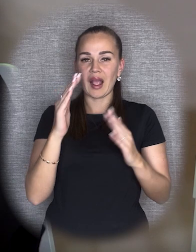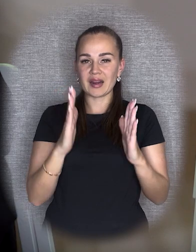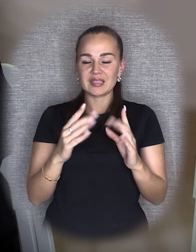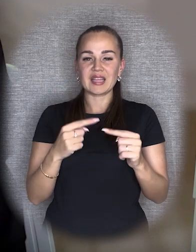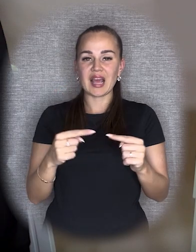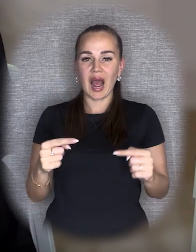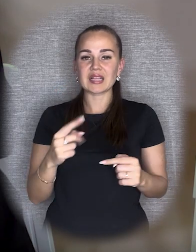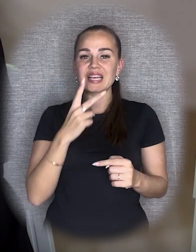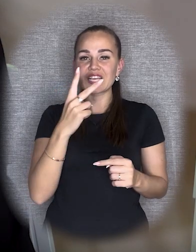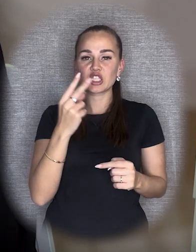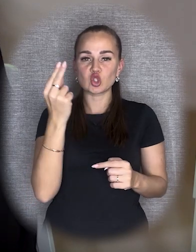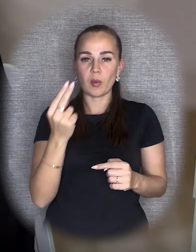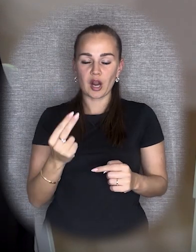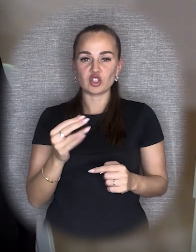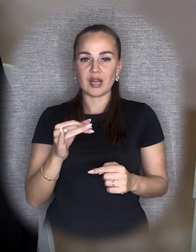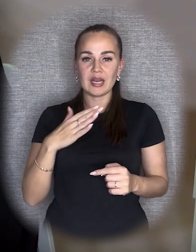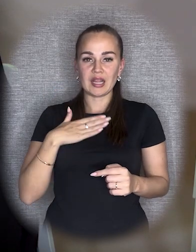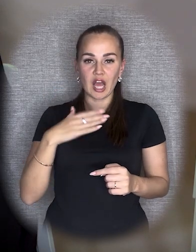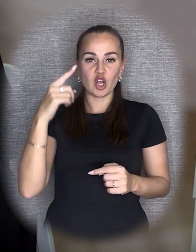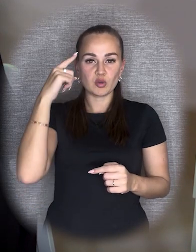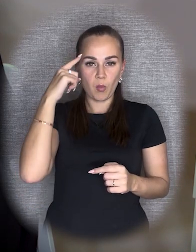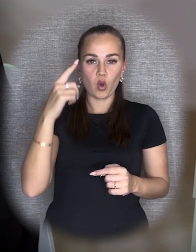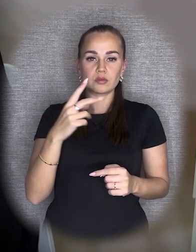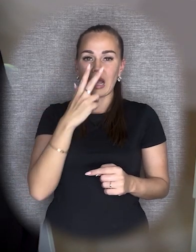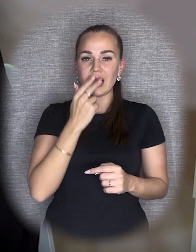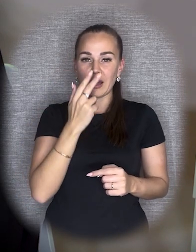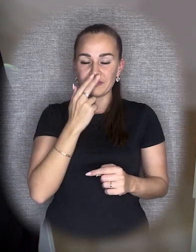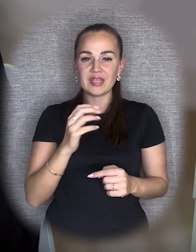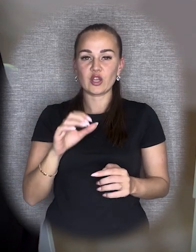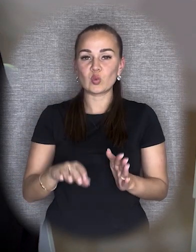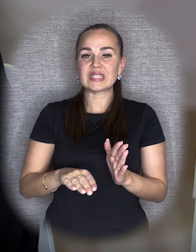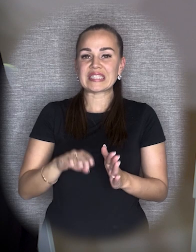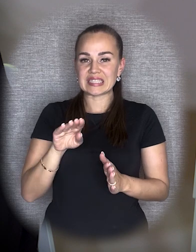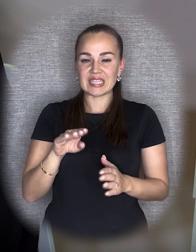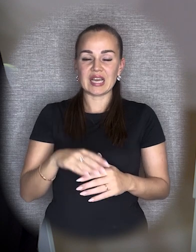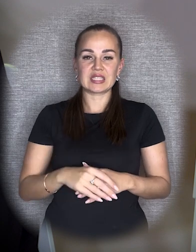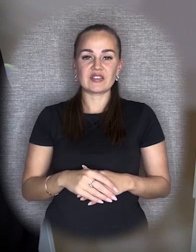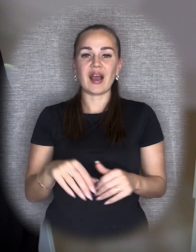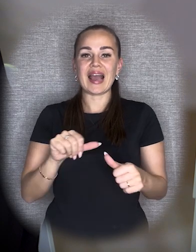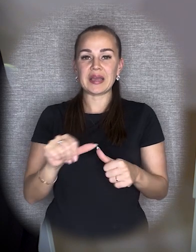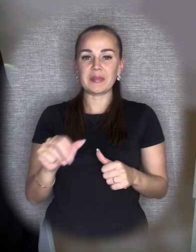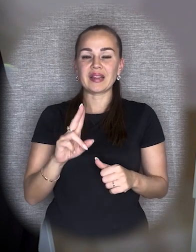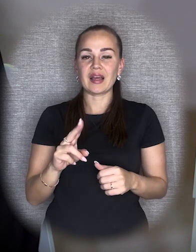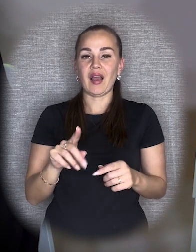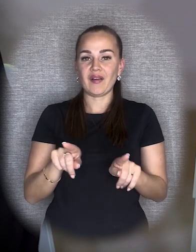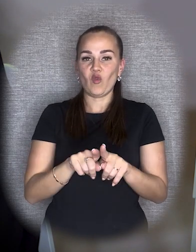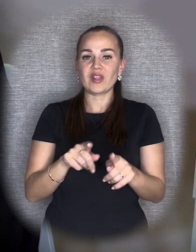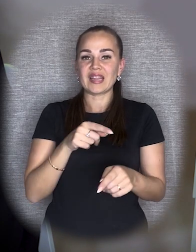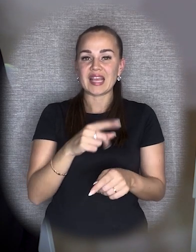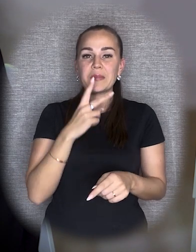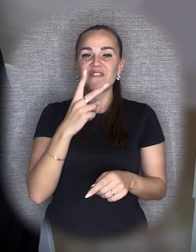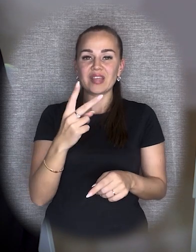изображение. И наш мозг, он адаптируется с детства именно к таким видам